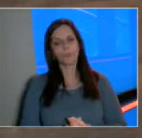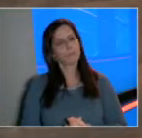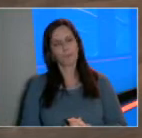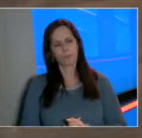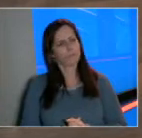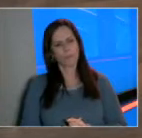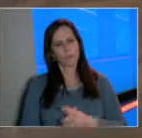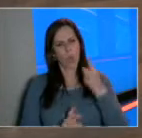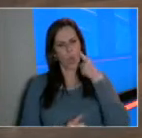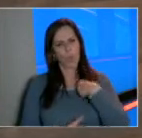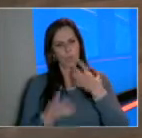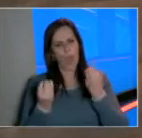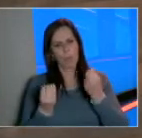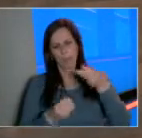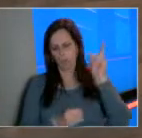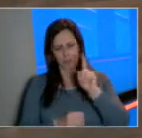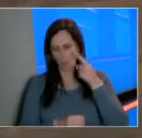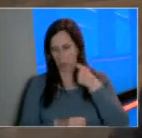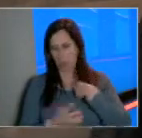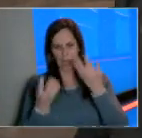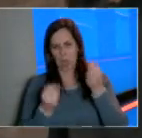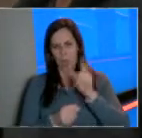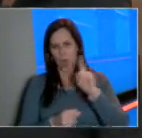לא בהרבה, לא נראה לי שבהרבה.